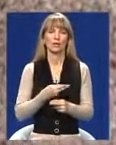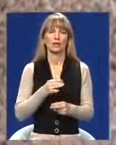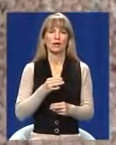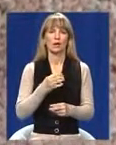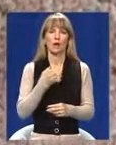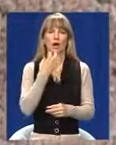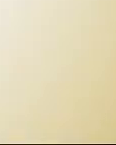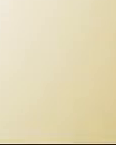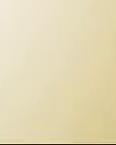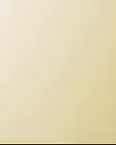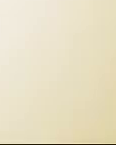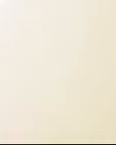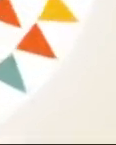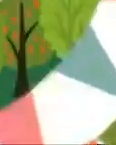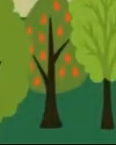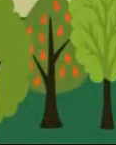подряпин.